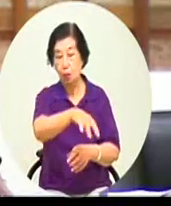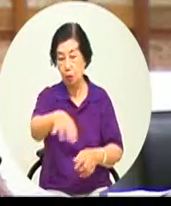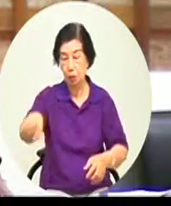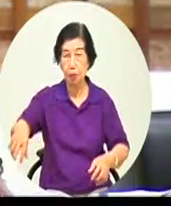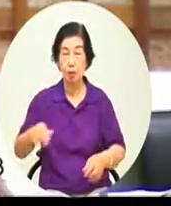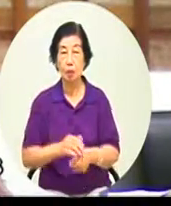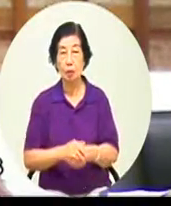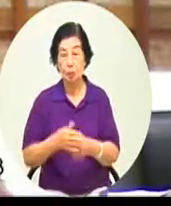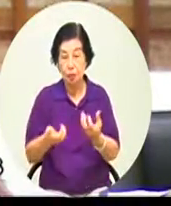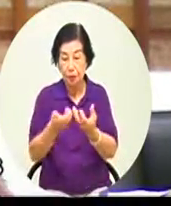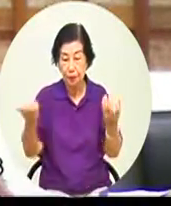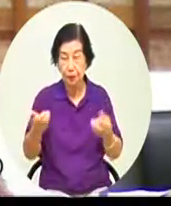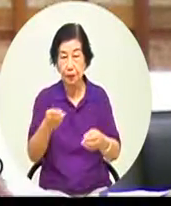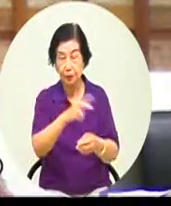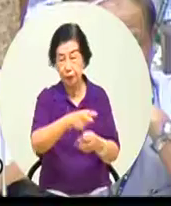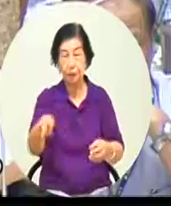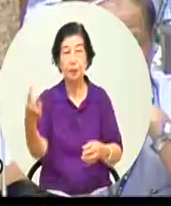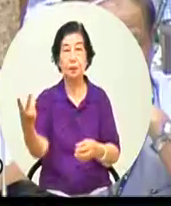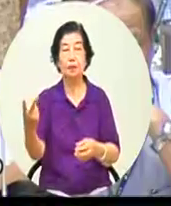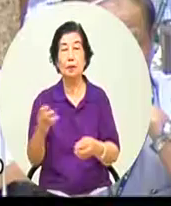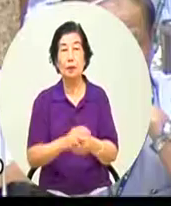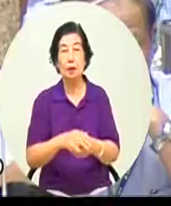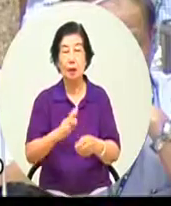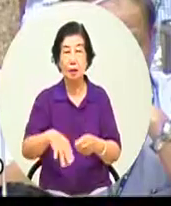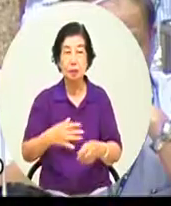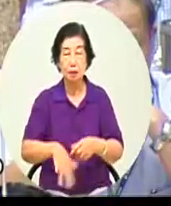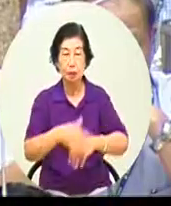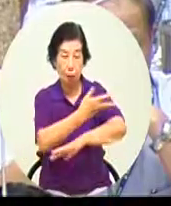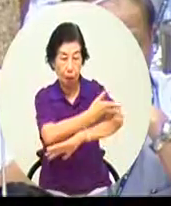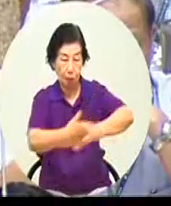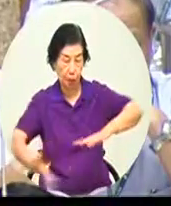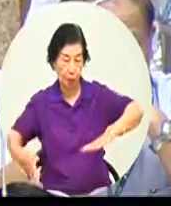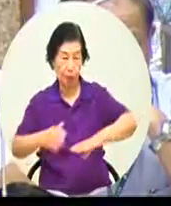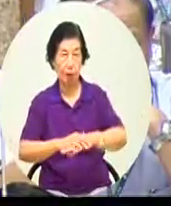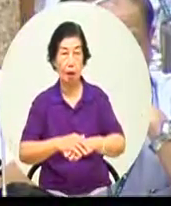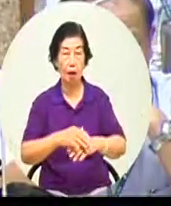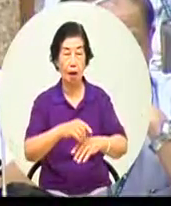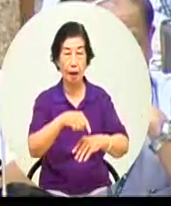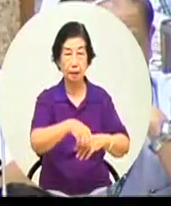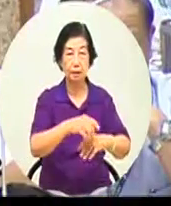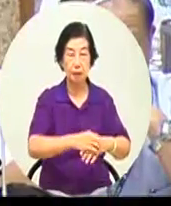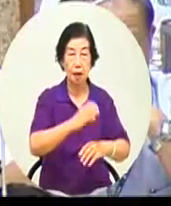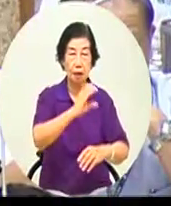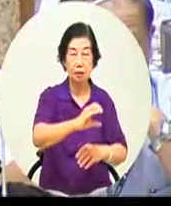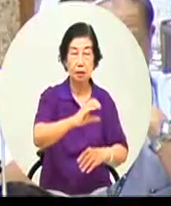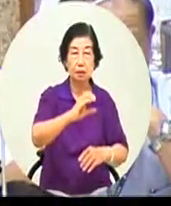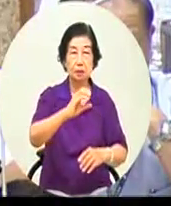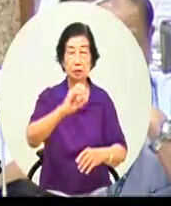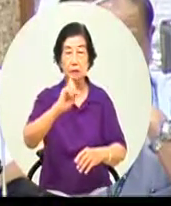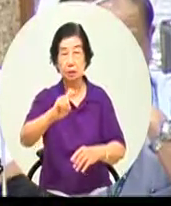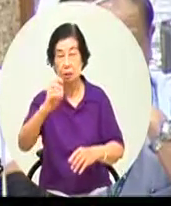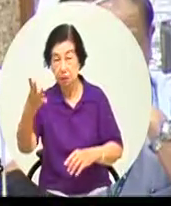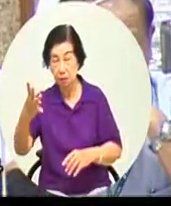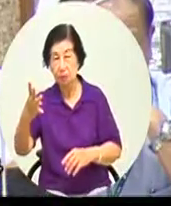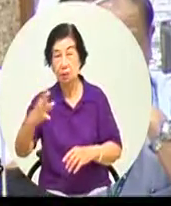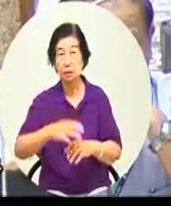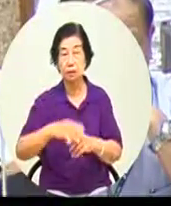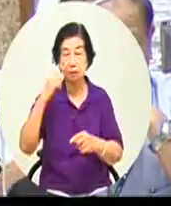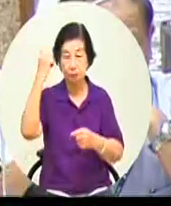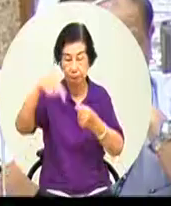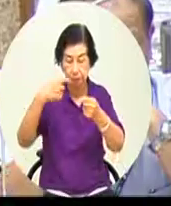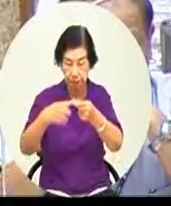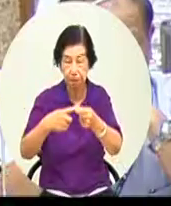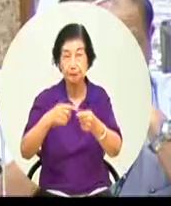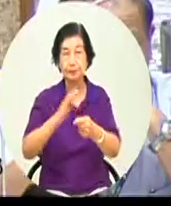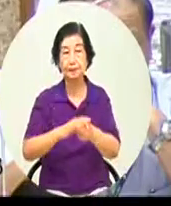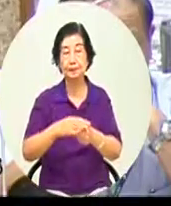两阶段了哈，第一阶段就是水岸轻轨部分是希望到74，那希望到74会到明年6月之前会整个要完